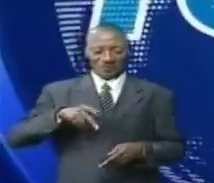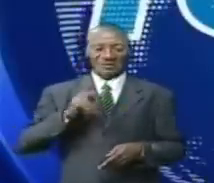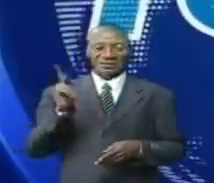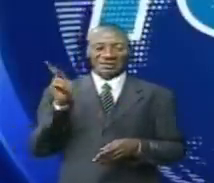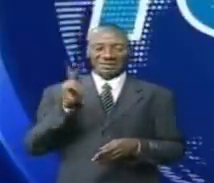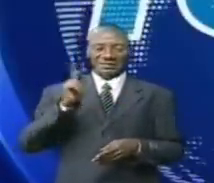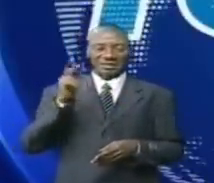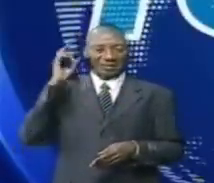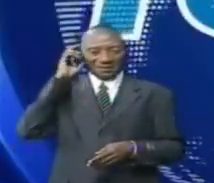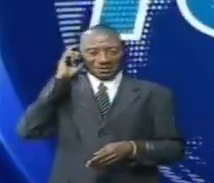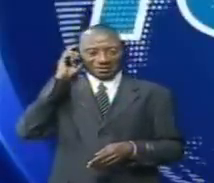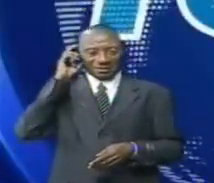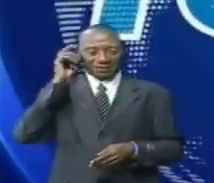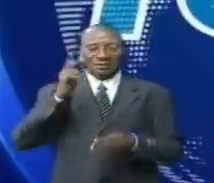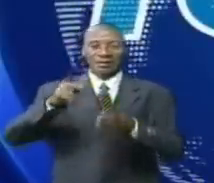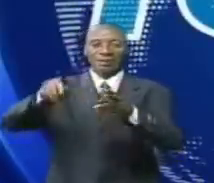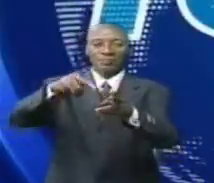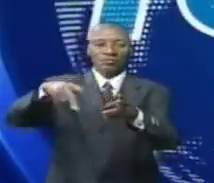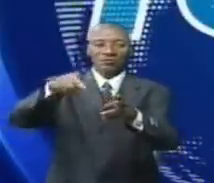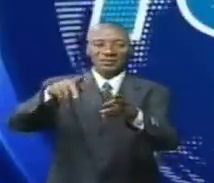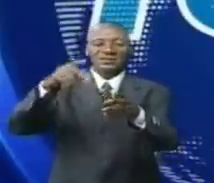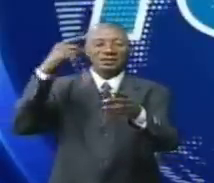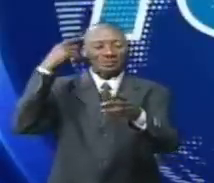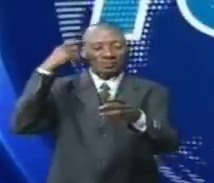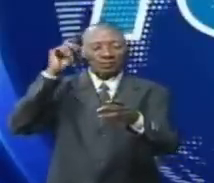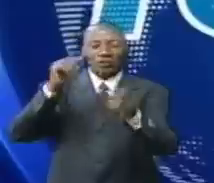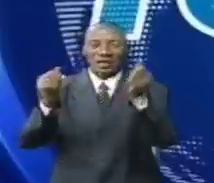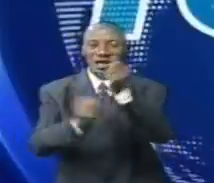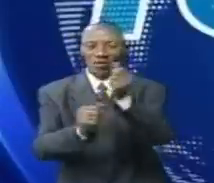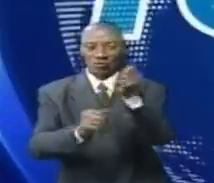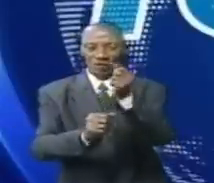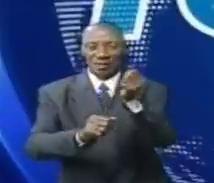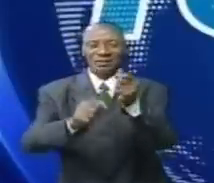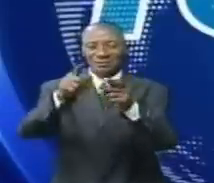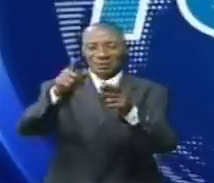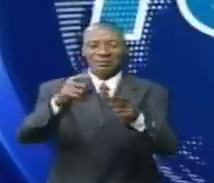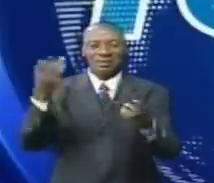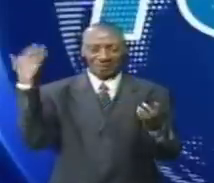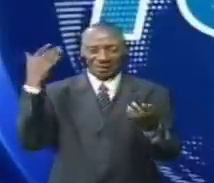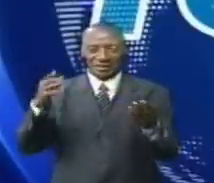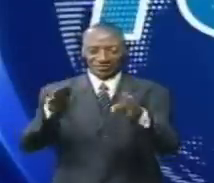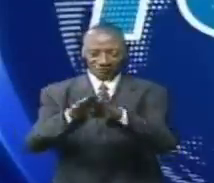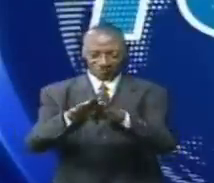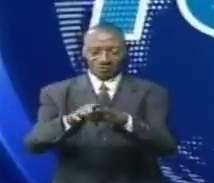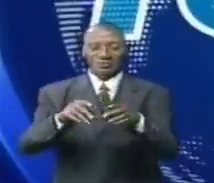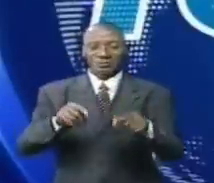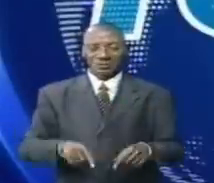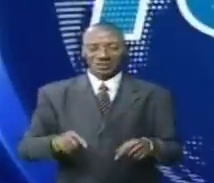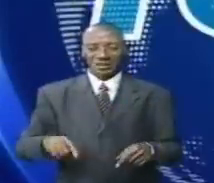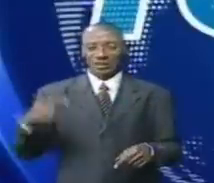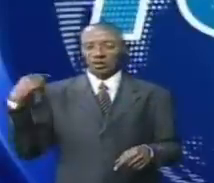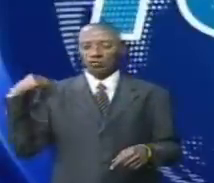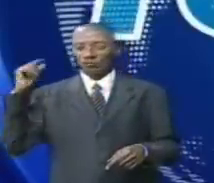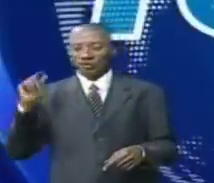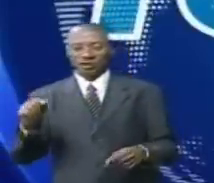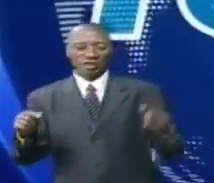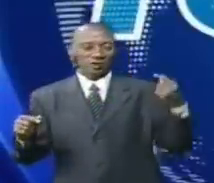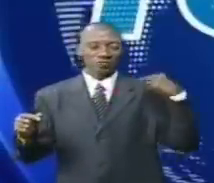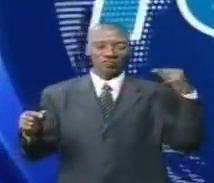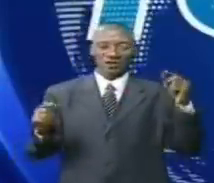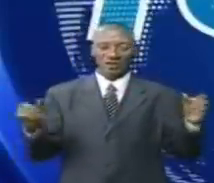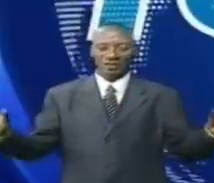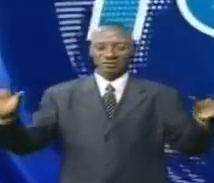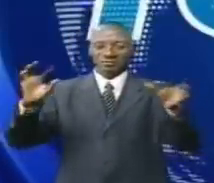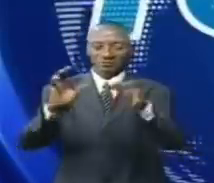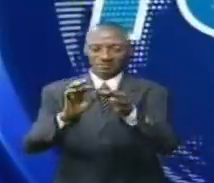la province de Luanda Nord se sont retrouvés à la frontière pour procéder à l'ouverture officielle du trafic entre les